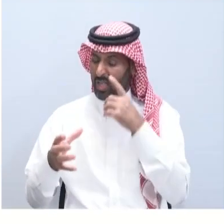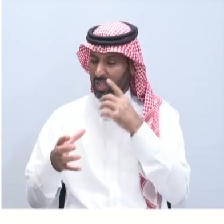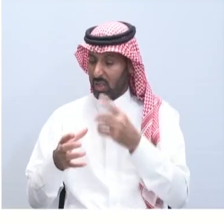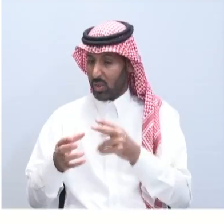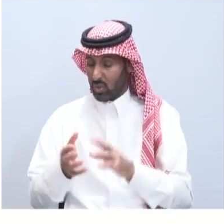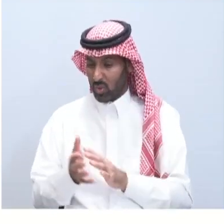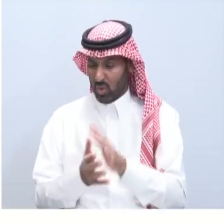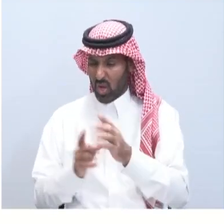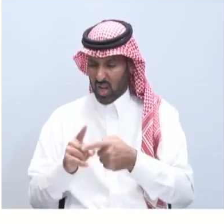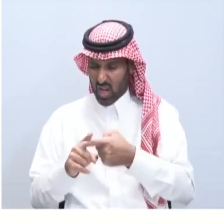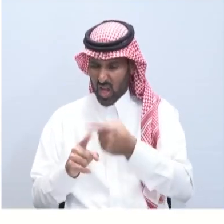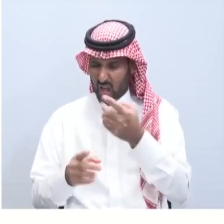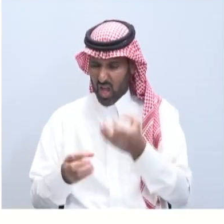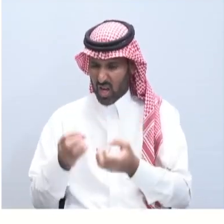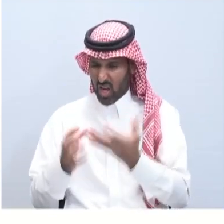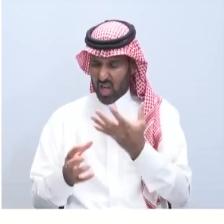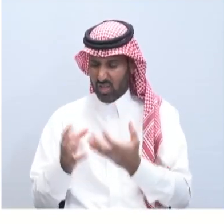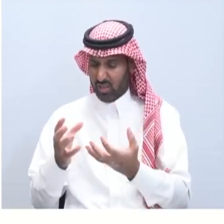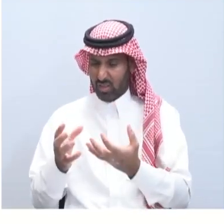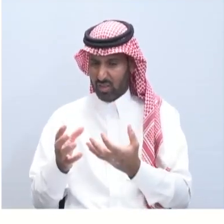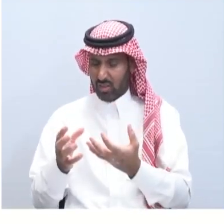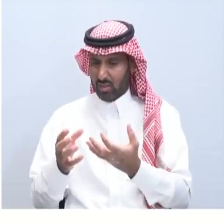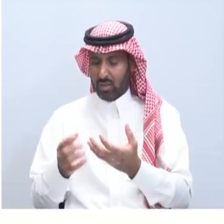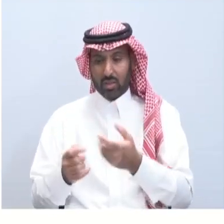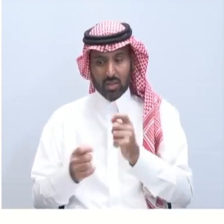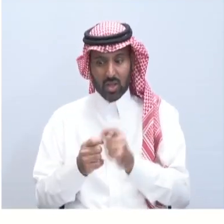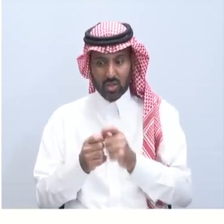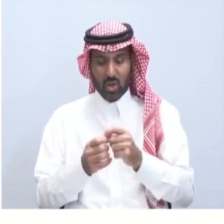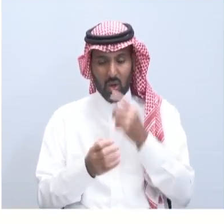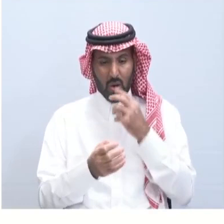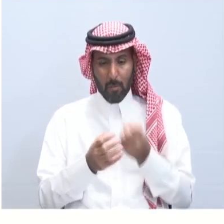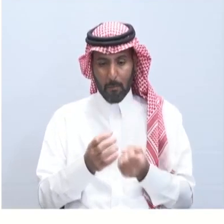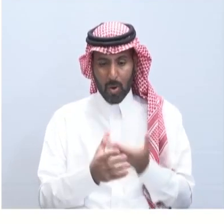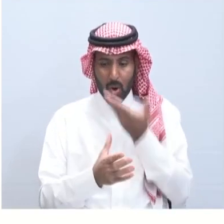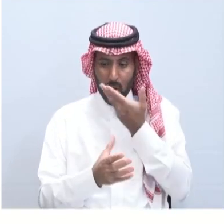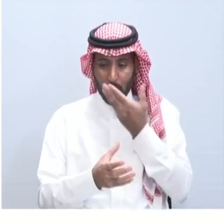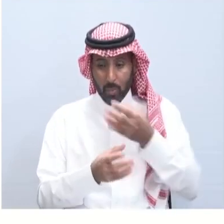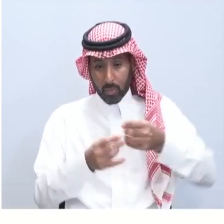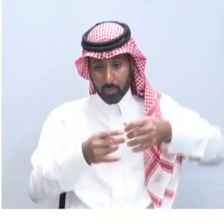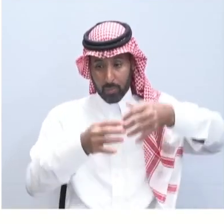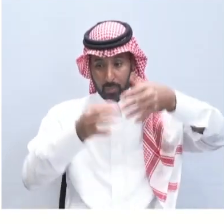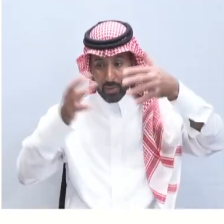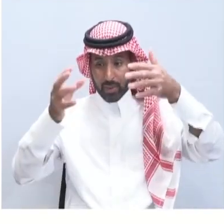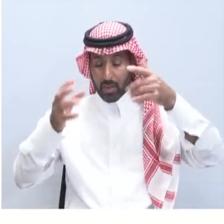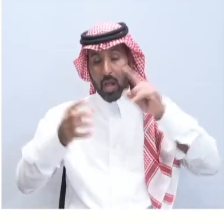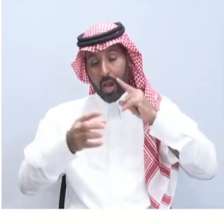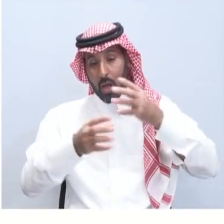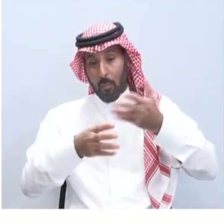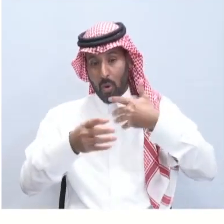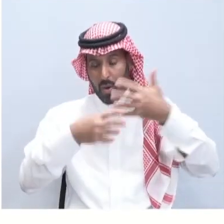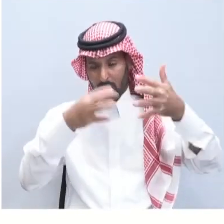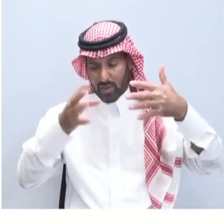الحراره التي بدورها تنتج البخار ويقوم بعدها البخار بتدوير